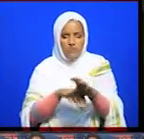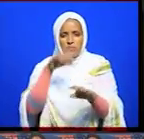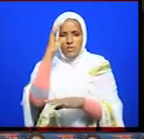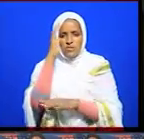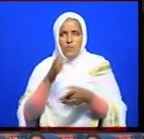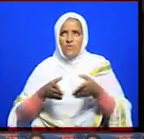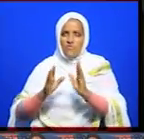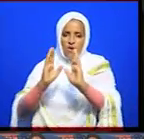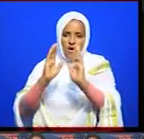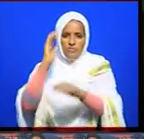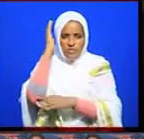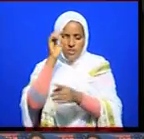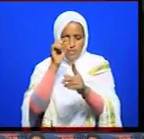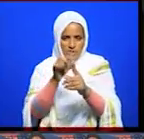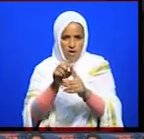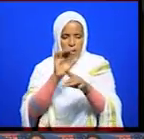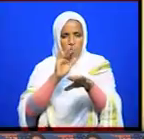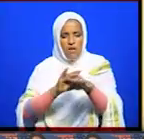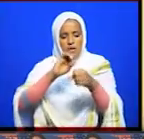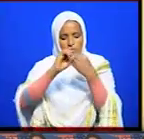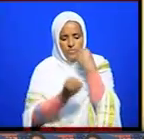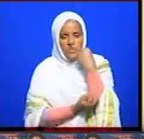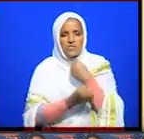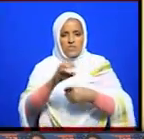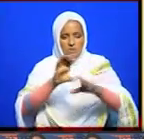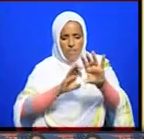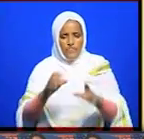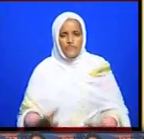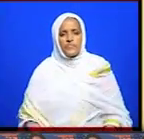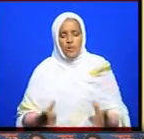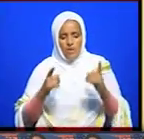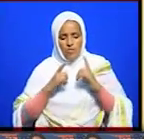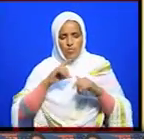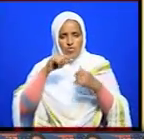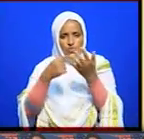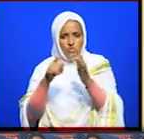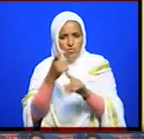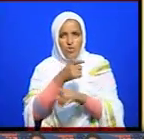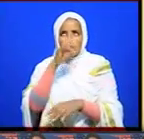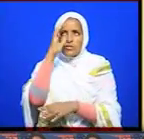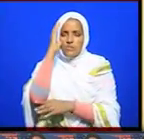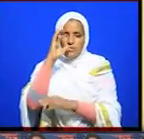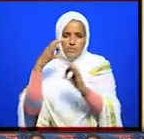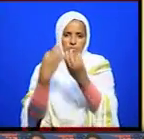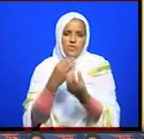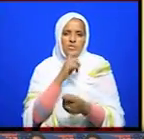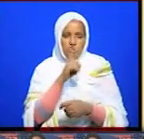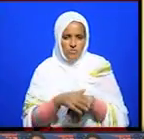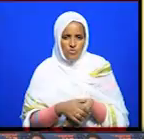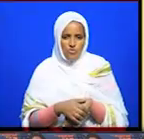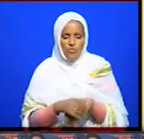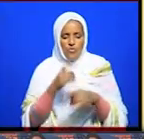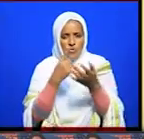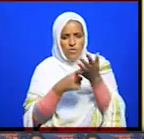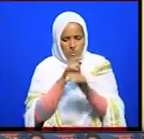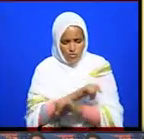ምክር፣ በእግዚአብሔር ፈቃድ፣ በእግዚአብሔር ቃል ላይ ተመስርቶ የሚኖር ስለሆነ ለእግዚአብሔርም ቤተሰብ